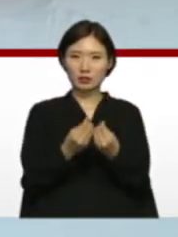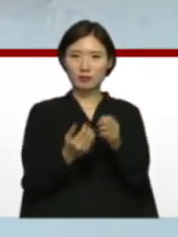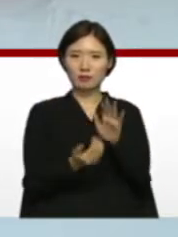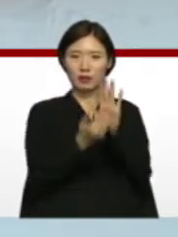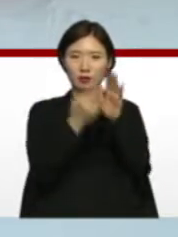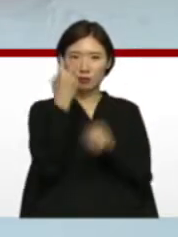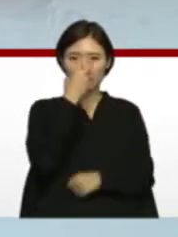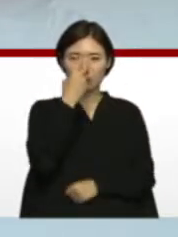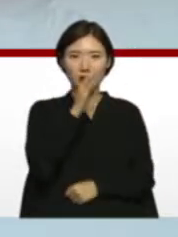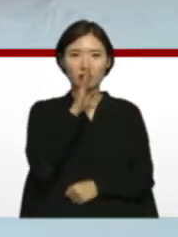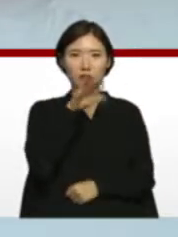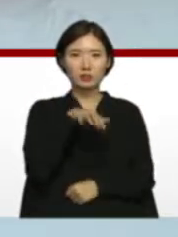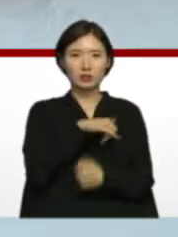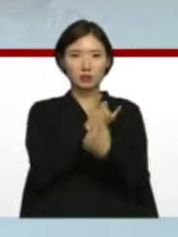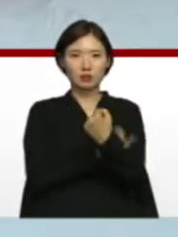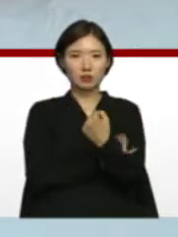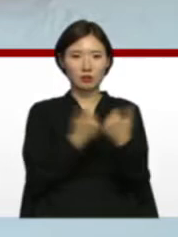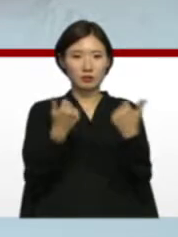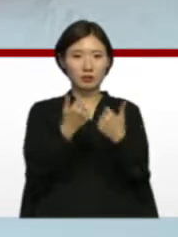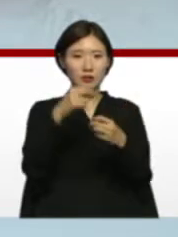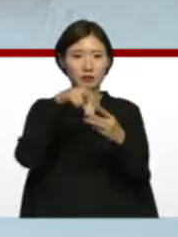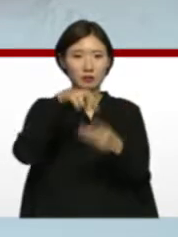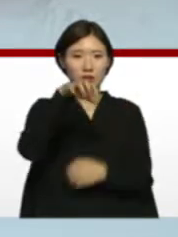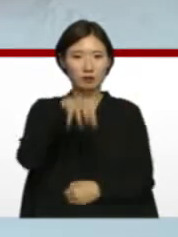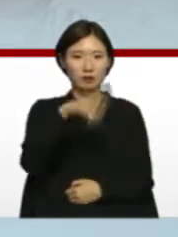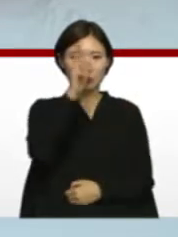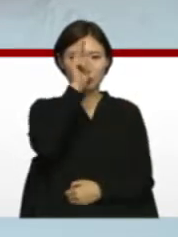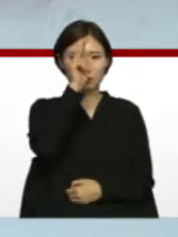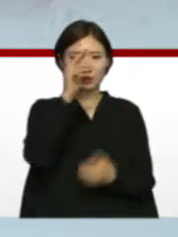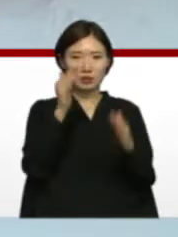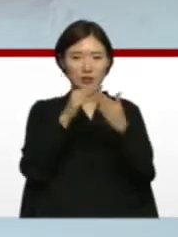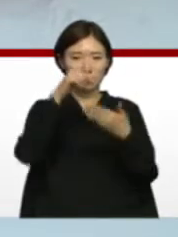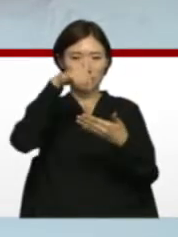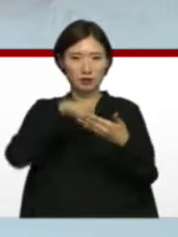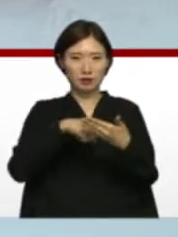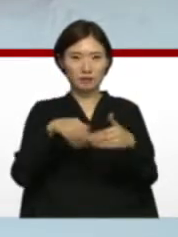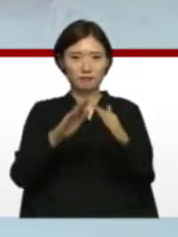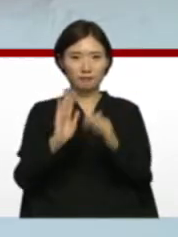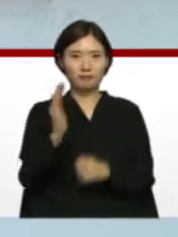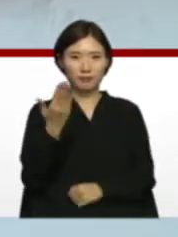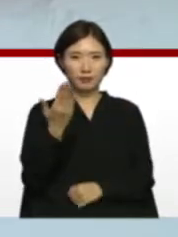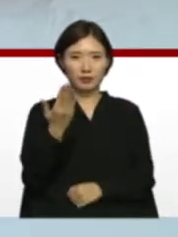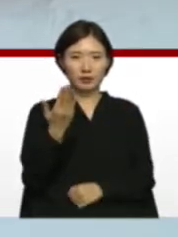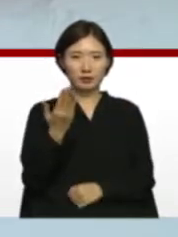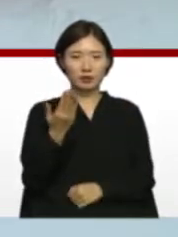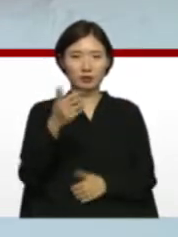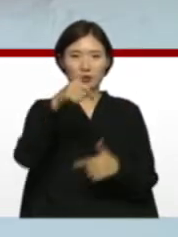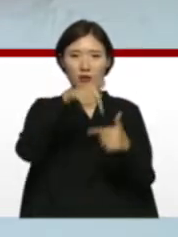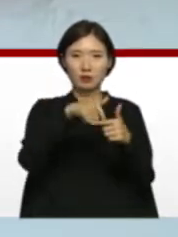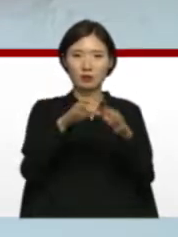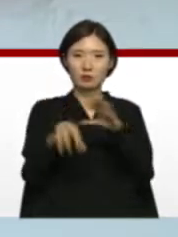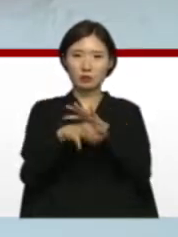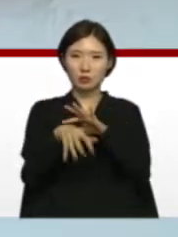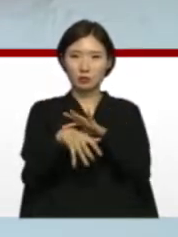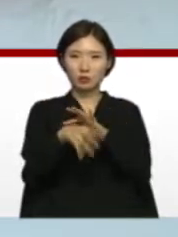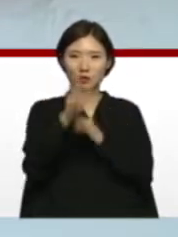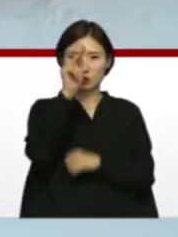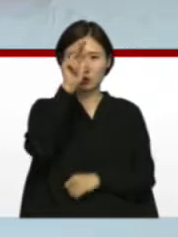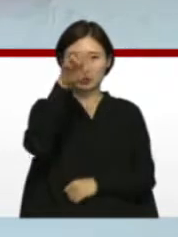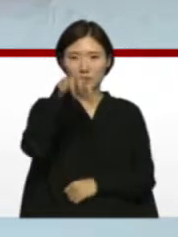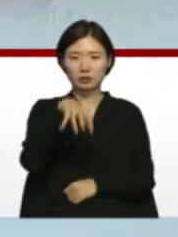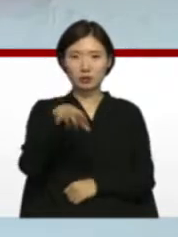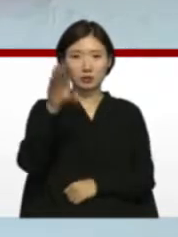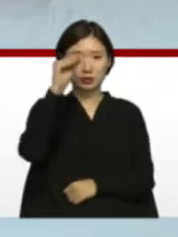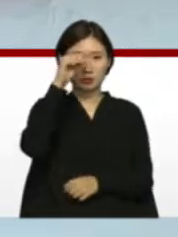관리하는 현장 인권 상담센터가 경찰서 안에 설치 됐습니다 현재 강남과 종로 경찰서 에서 시범